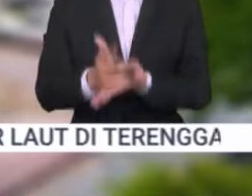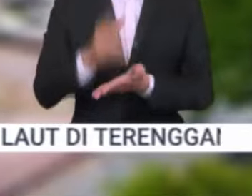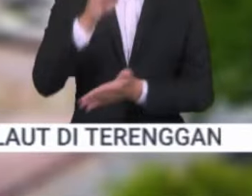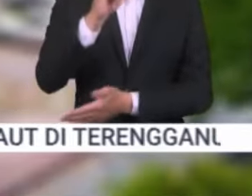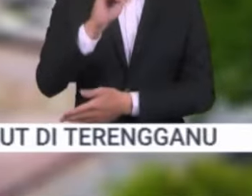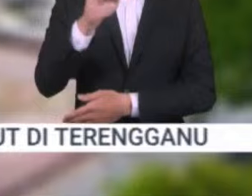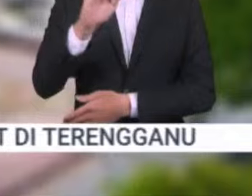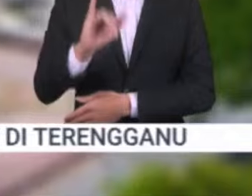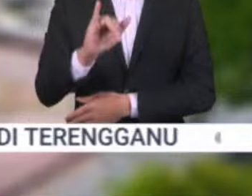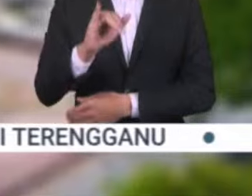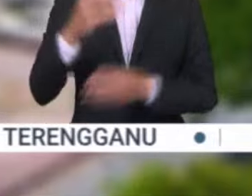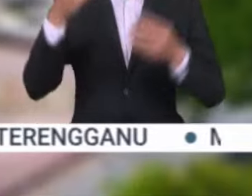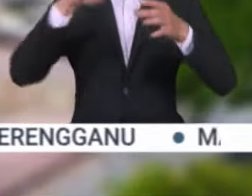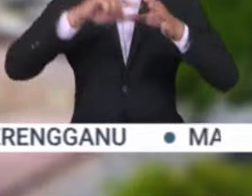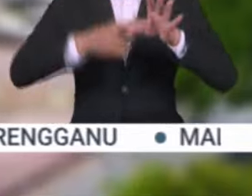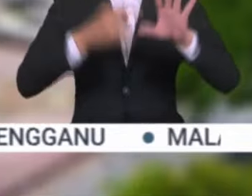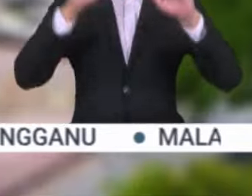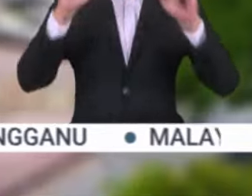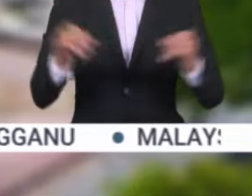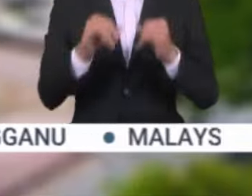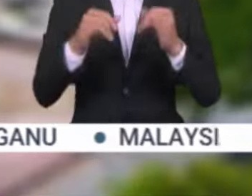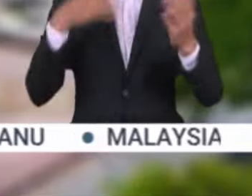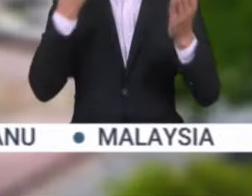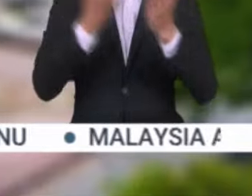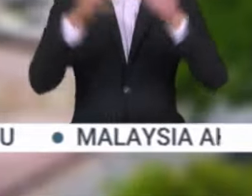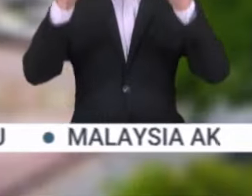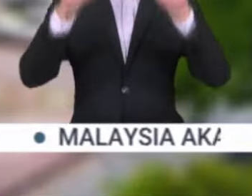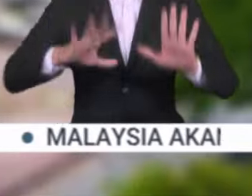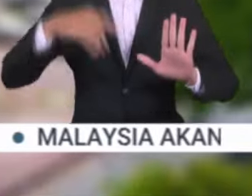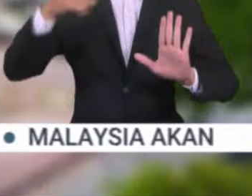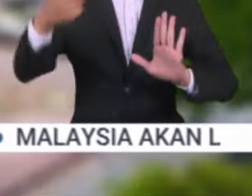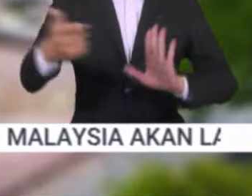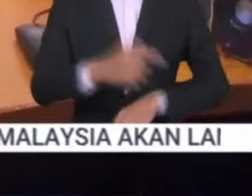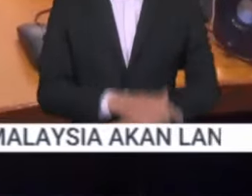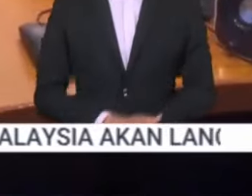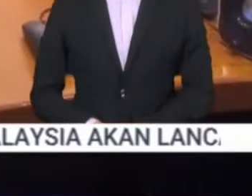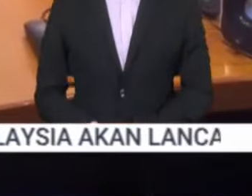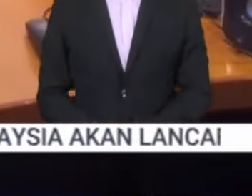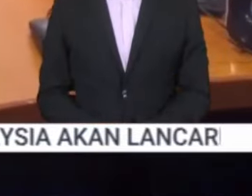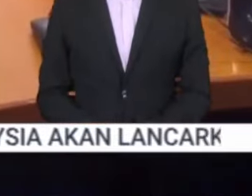Miri bermula hari Jumaat sehingga Ahad ini.